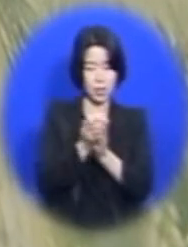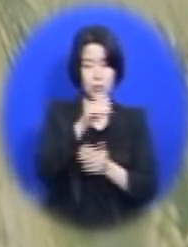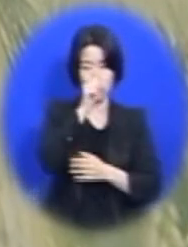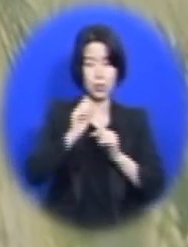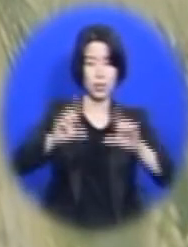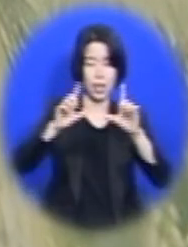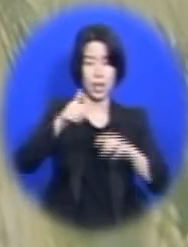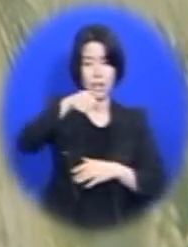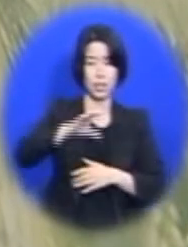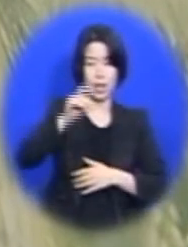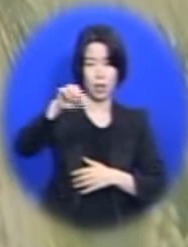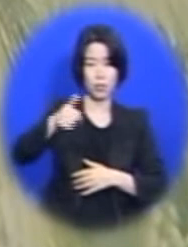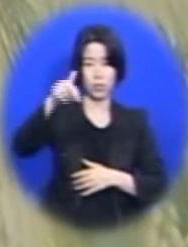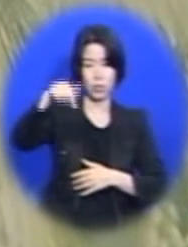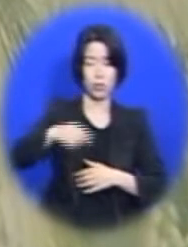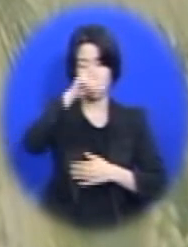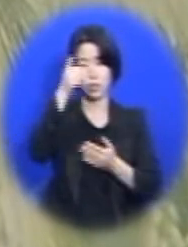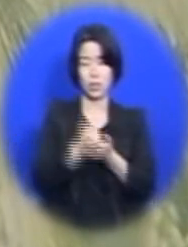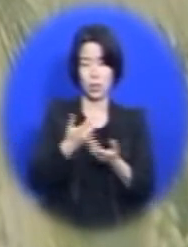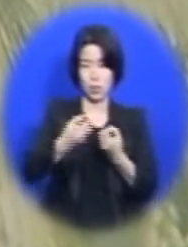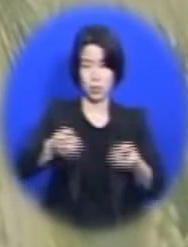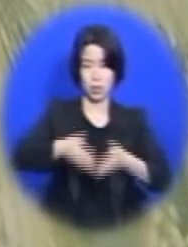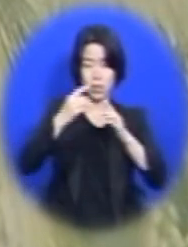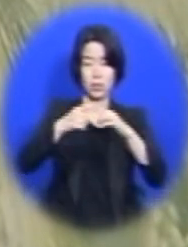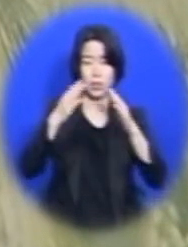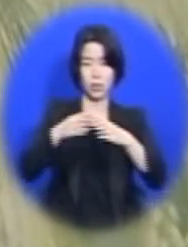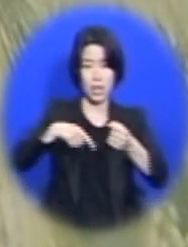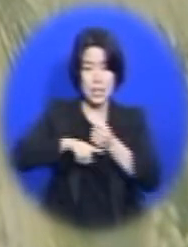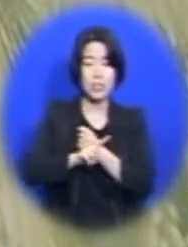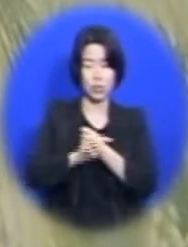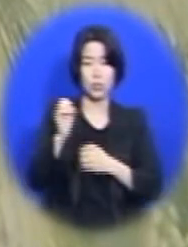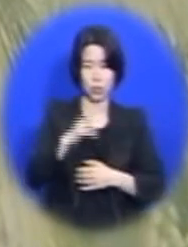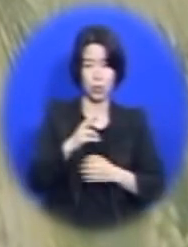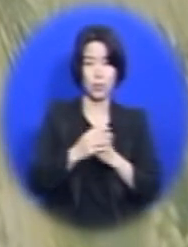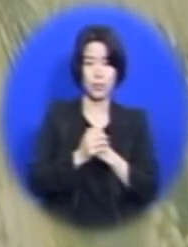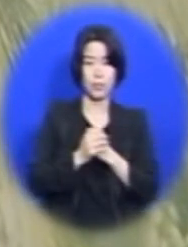강웅규 장로님께서 이번에 불리께 적교회에 참여하시게 된 일과 또